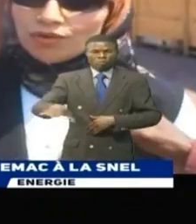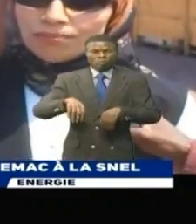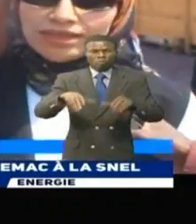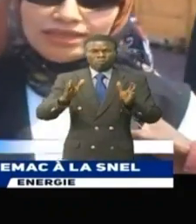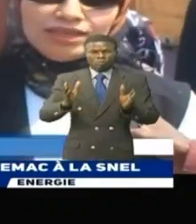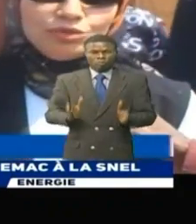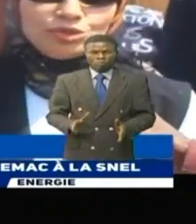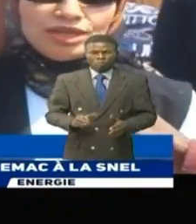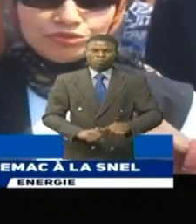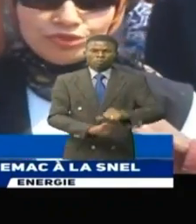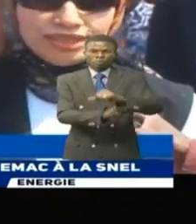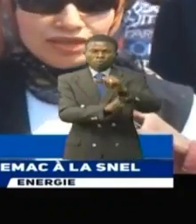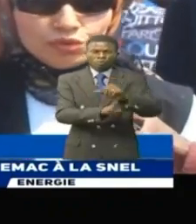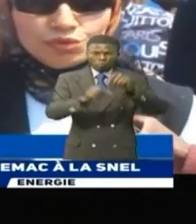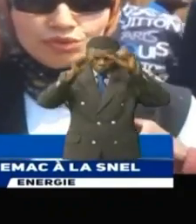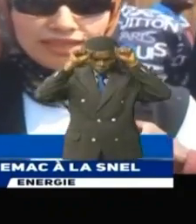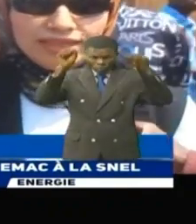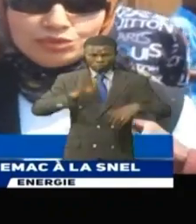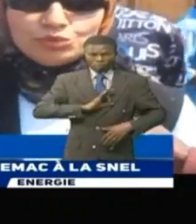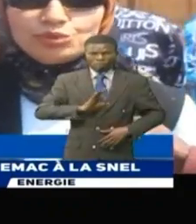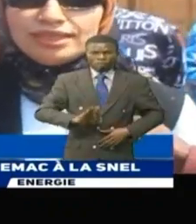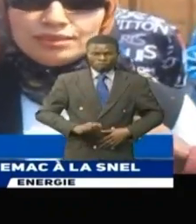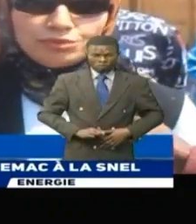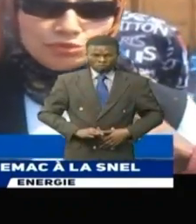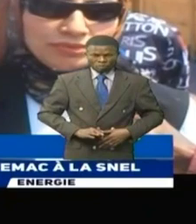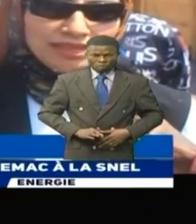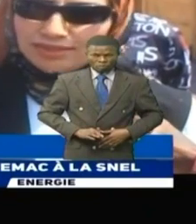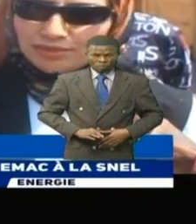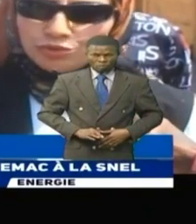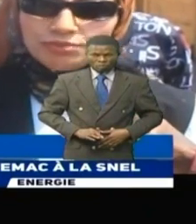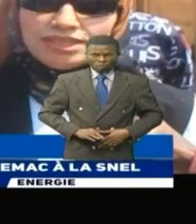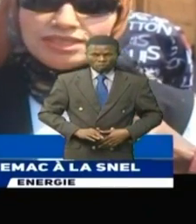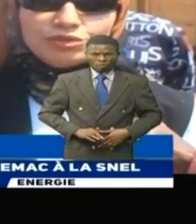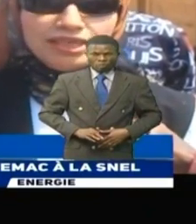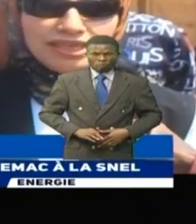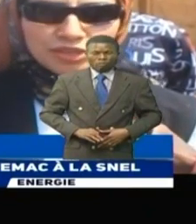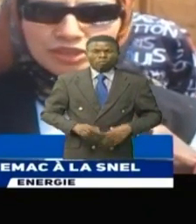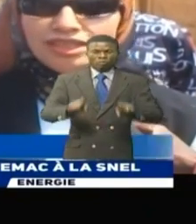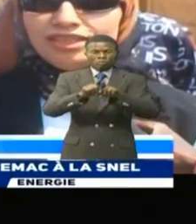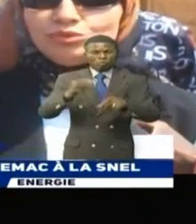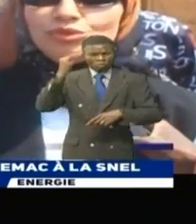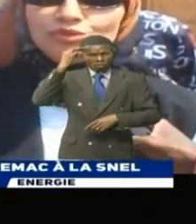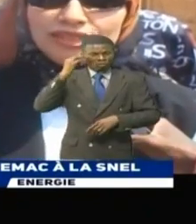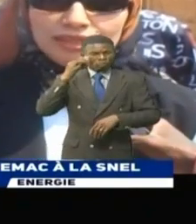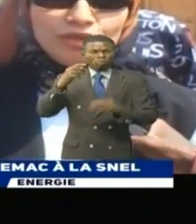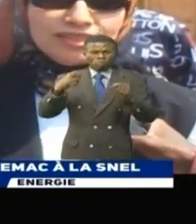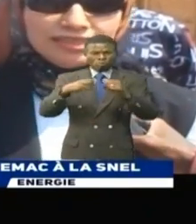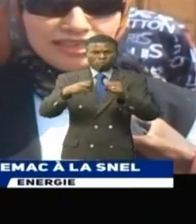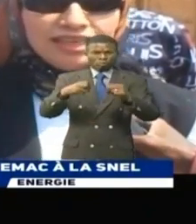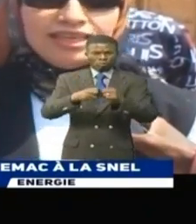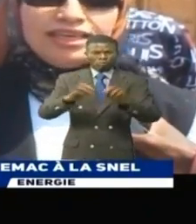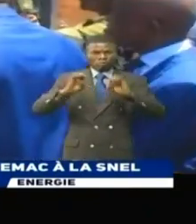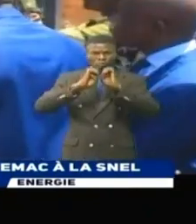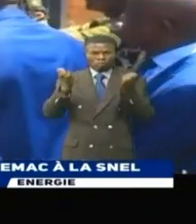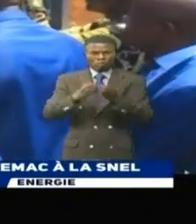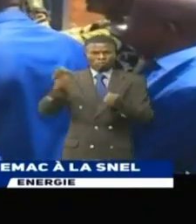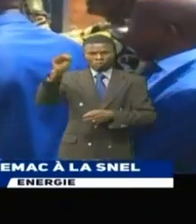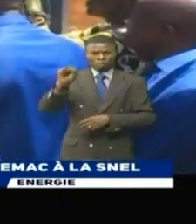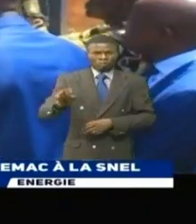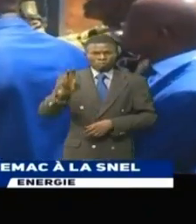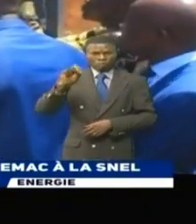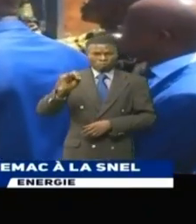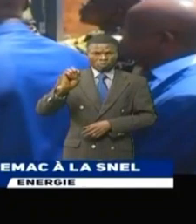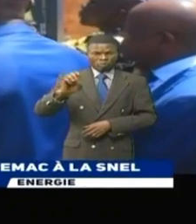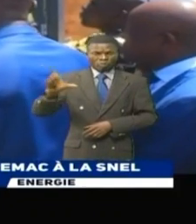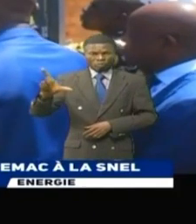et accompagner le chef de l'État congolais et toute l'équipe du ministre de l'Énergie, de l'équipe de la SNEL, à évoluer,